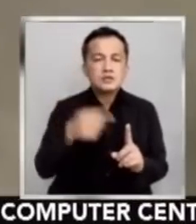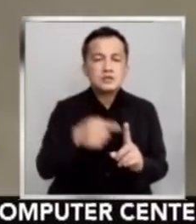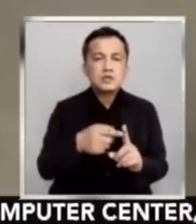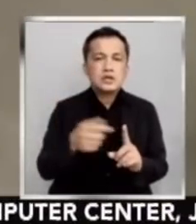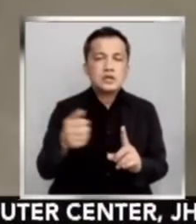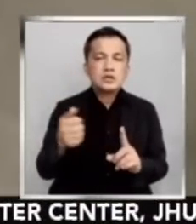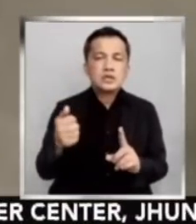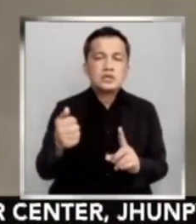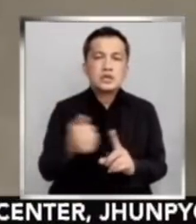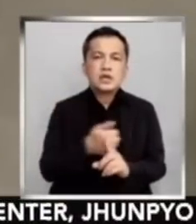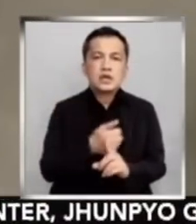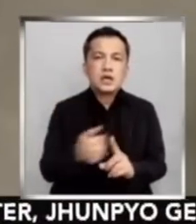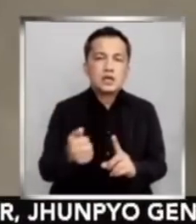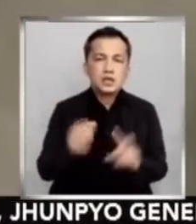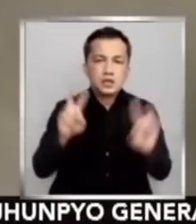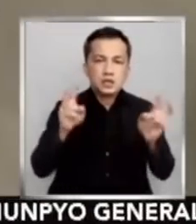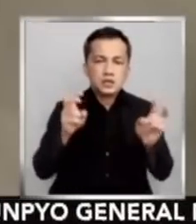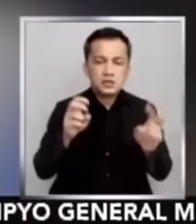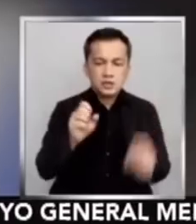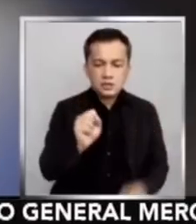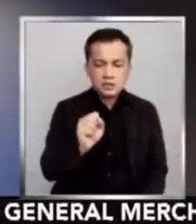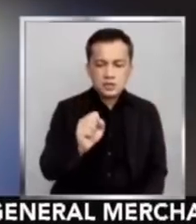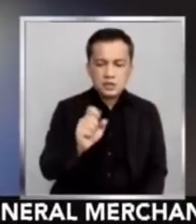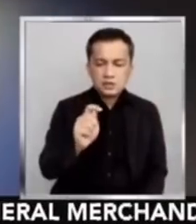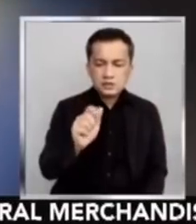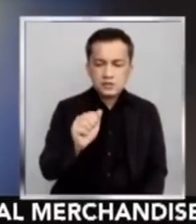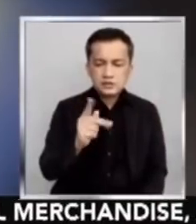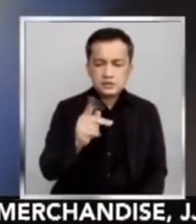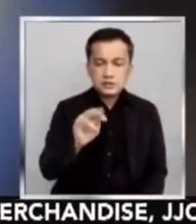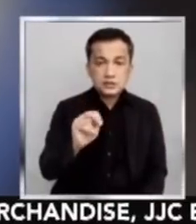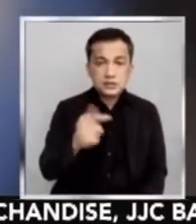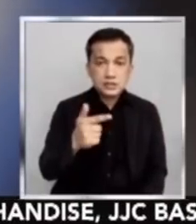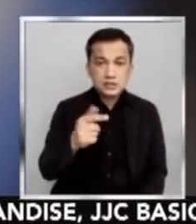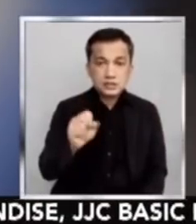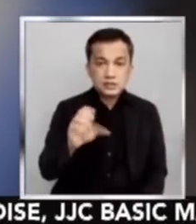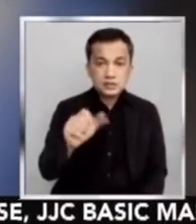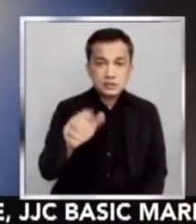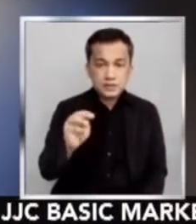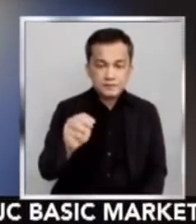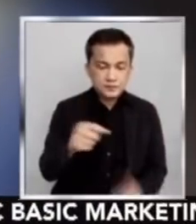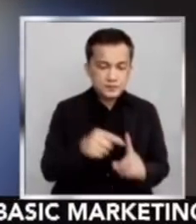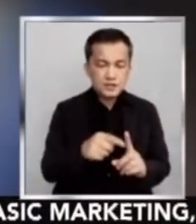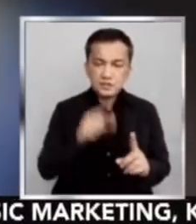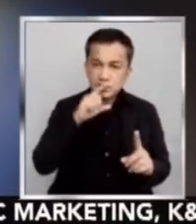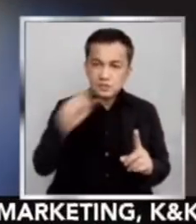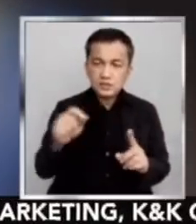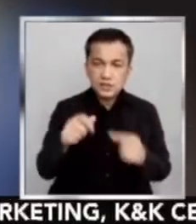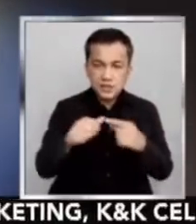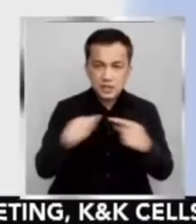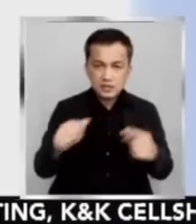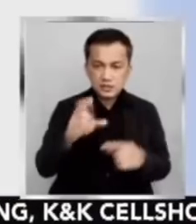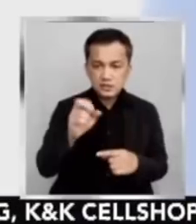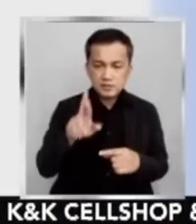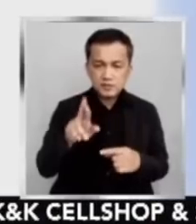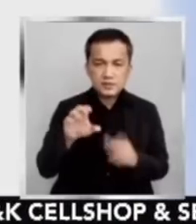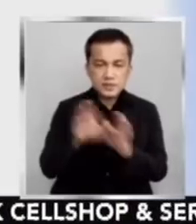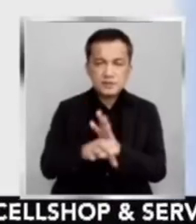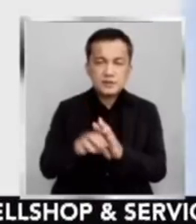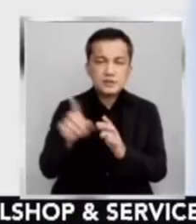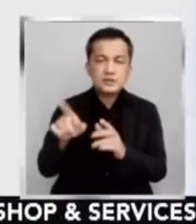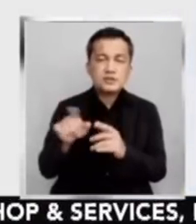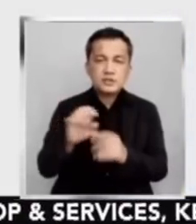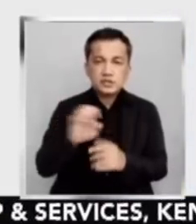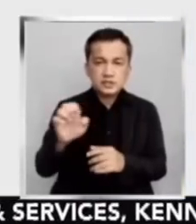ng tinatawag na tasking scam. Nagsumbong sa anti-cybercrime team sa Eastern Police District si Maui, kalakip ang